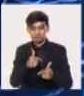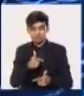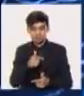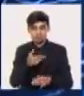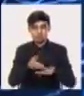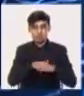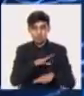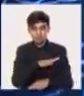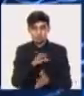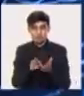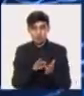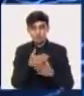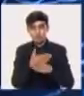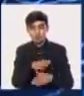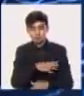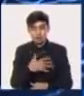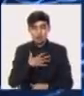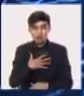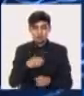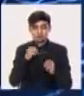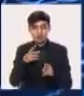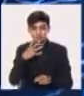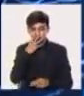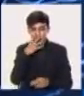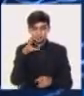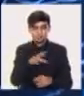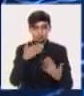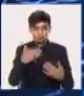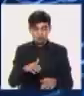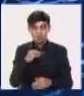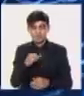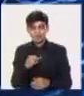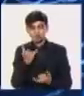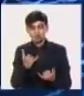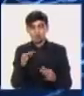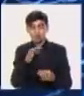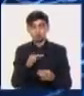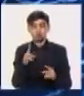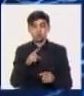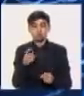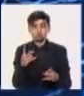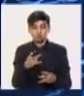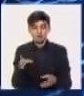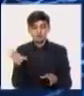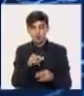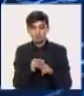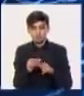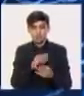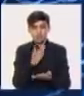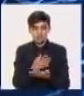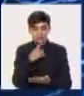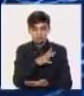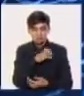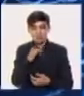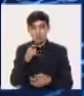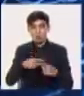дереу медициналық көмек көрсетіліп, өкпені жасанды желдету аппаратына қосылды. Қазіргі таңда науқасқа қажетті барлық емшаралар жасалып жатыр.